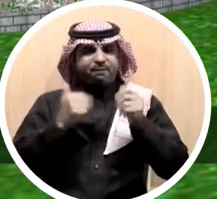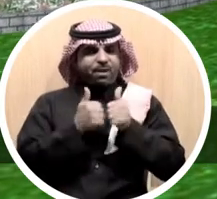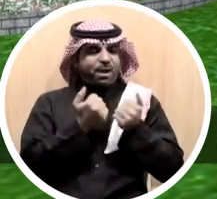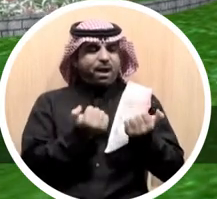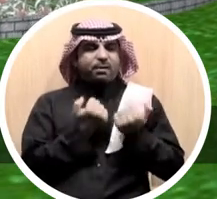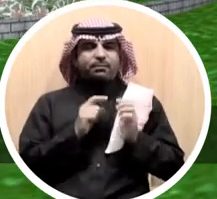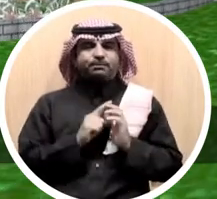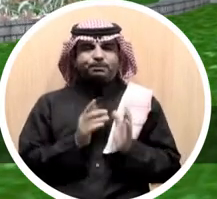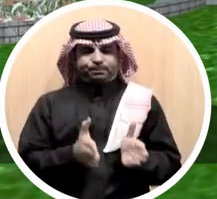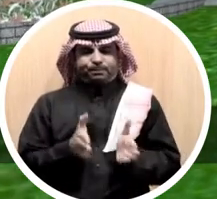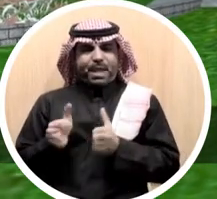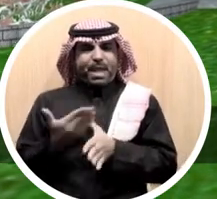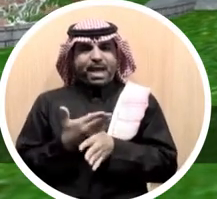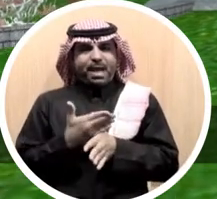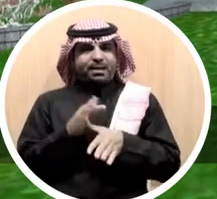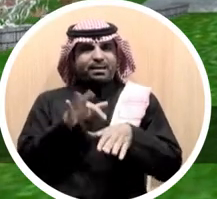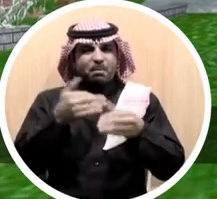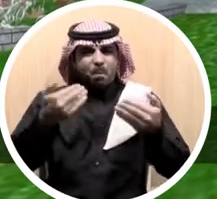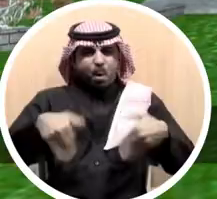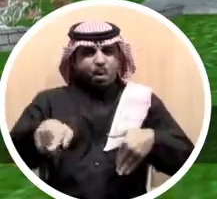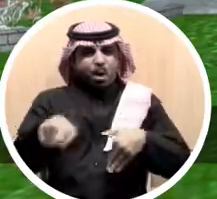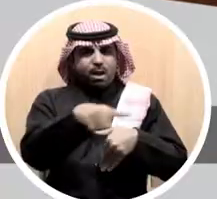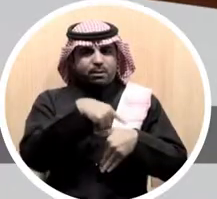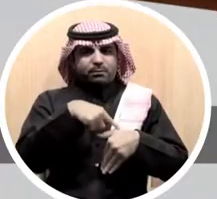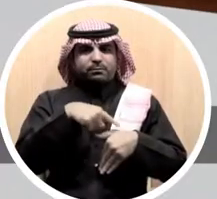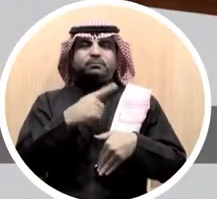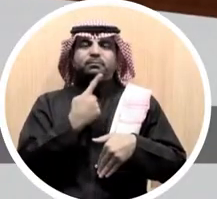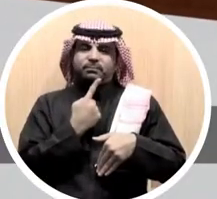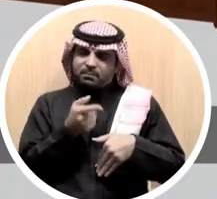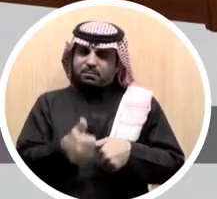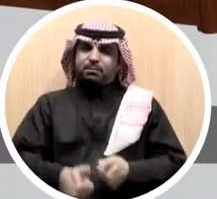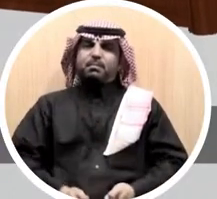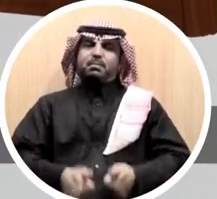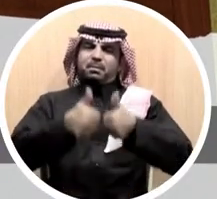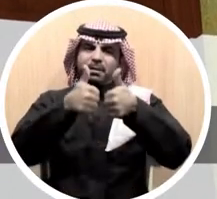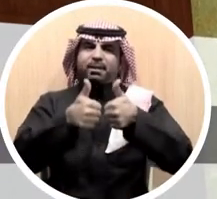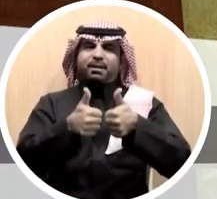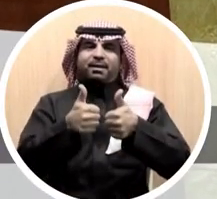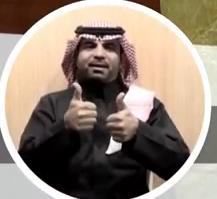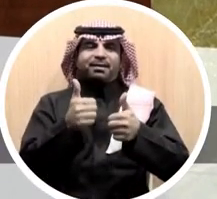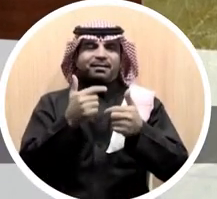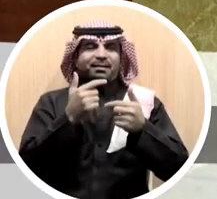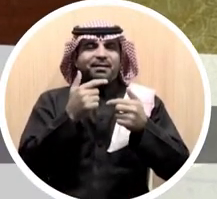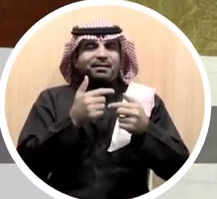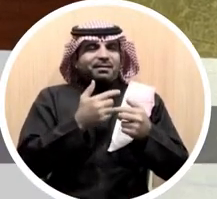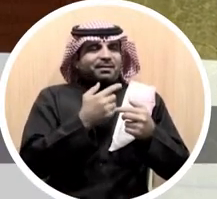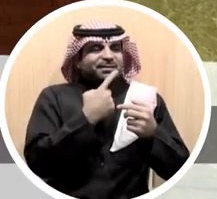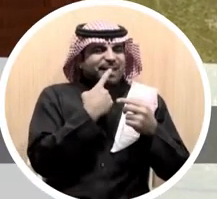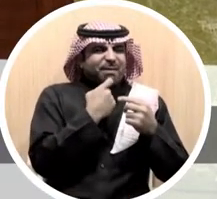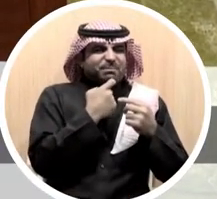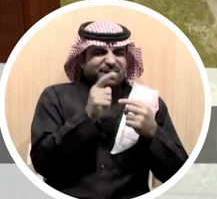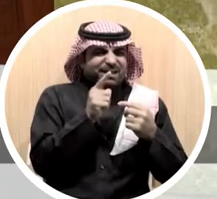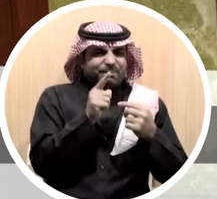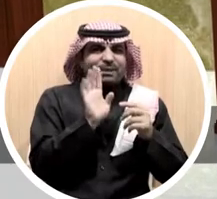خاصة بهم. يقف مع زوجته بجوار منزل. بالنسبة للأشخاص ذوي الإعاقة يمكن أن يشكل ذلك